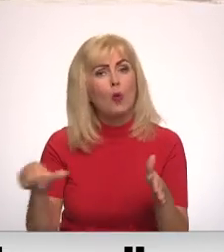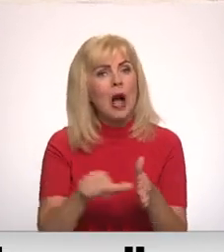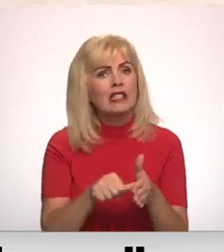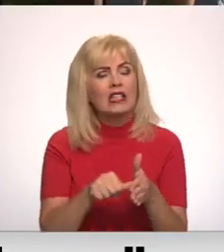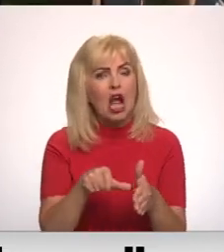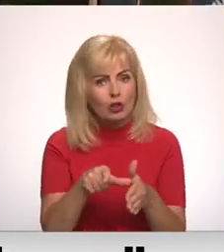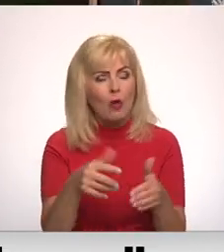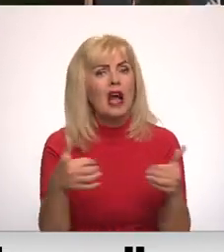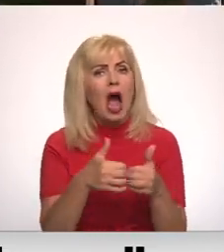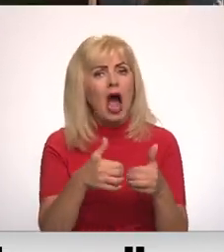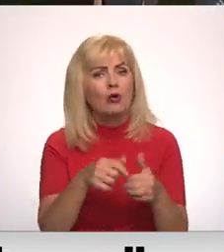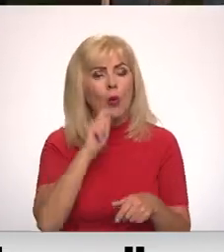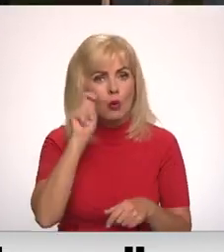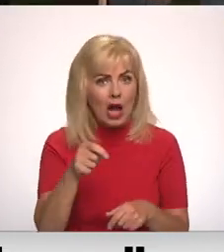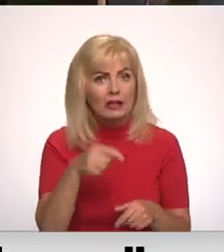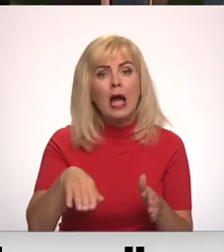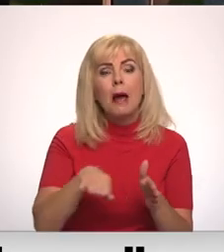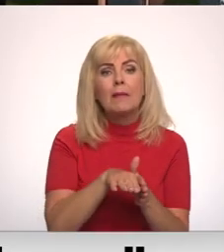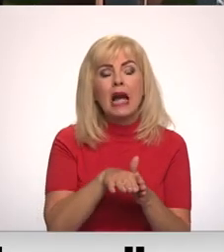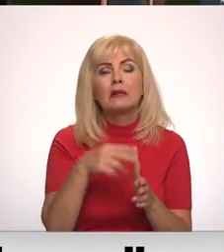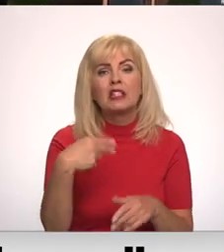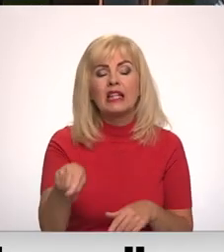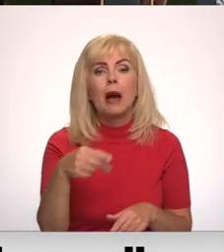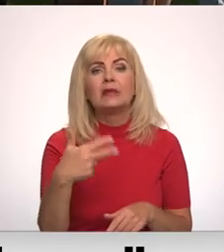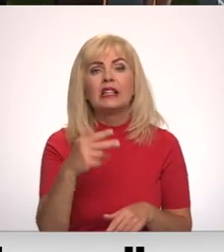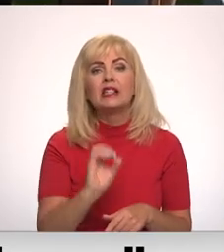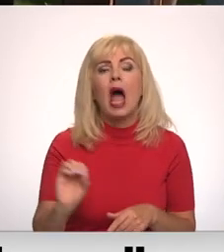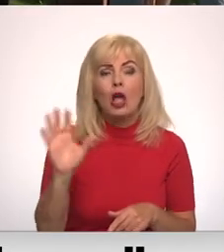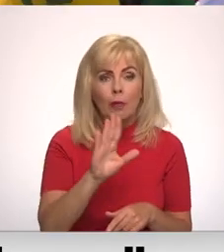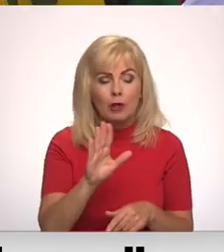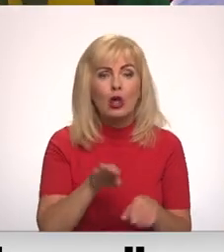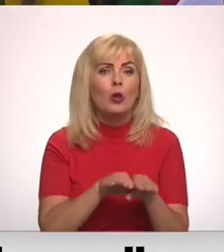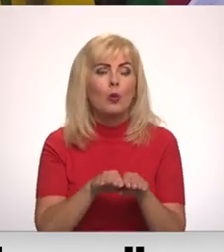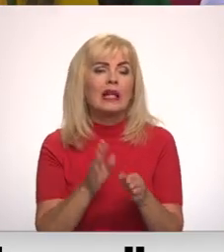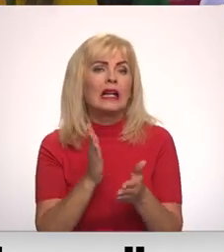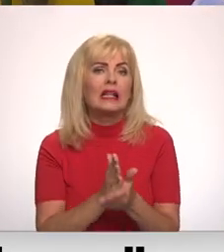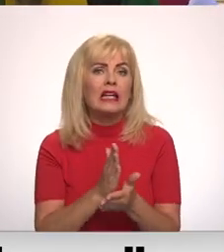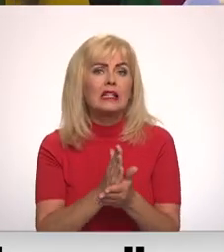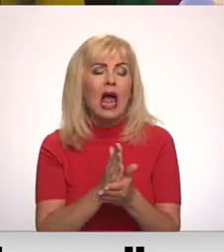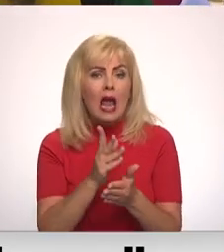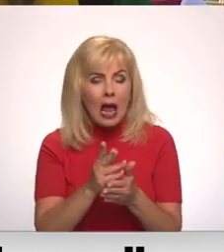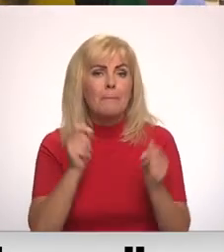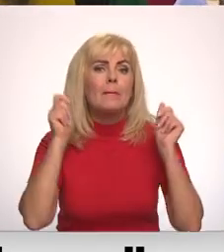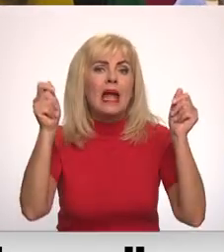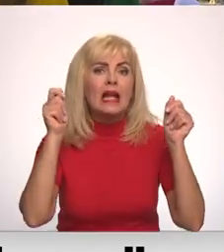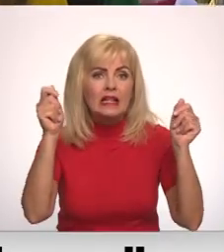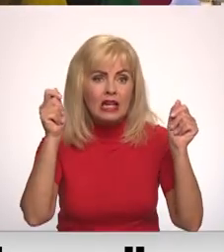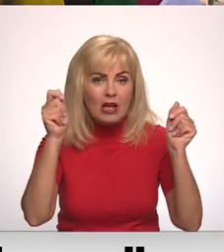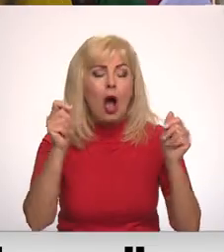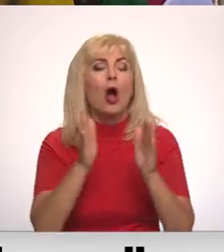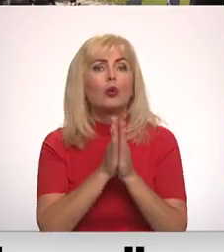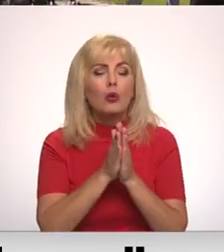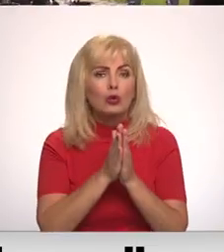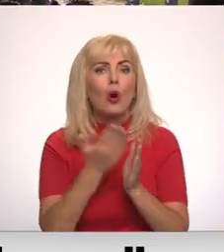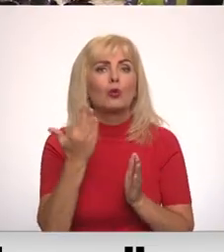laikā notika pieslēgšanās vēl 30 citām Eiropas pilsētām, kurās notika līdzīga mītiņa, kuras cilvēks skandēja rokas nos no